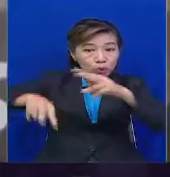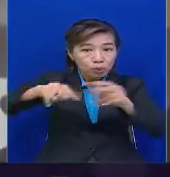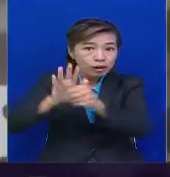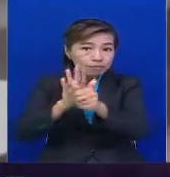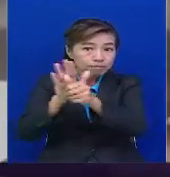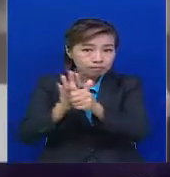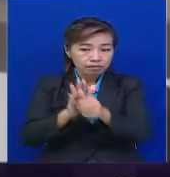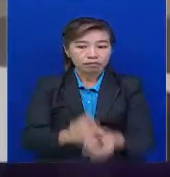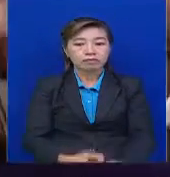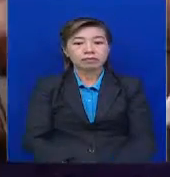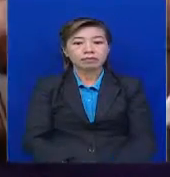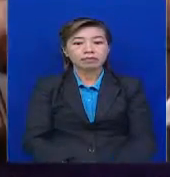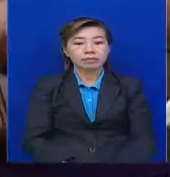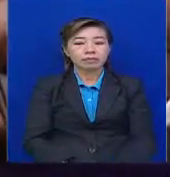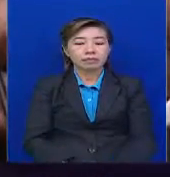นอนครับ